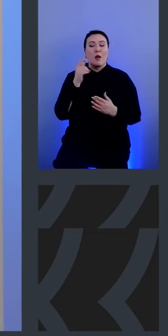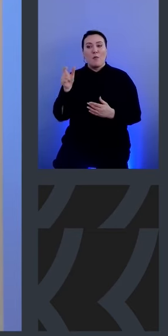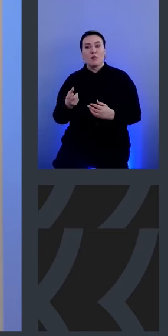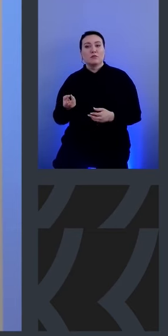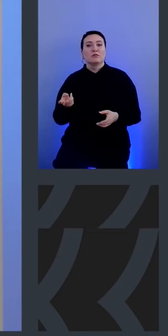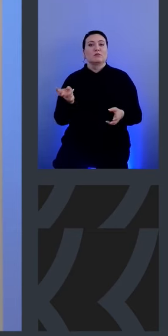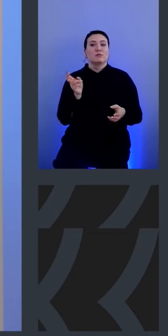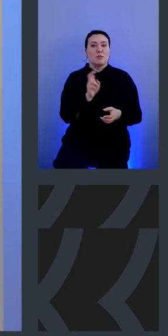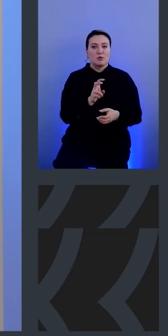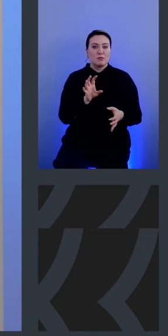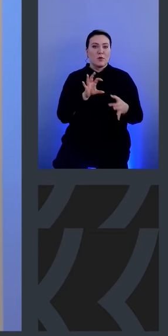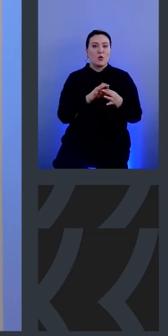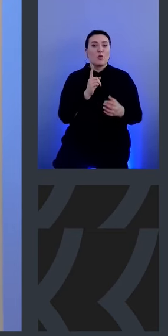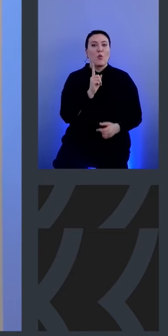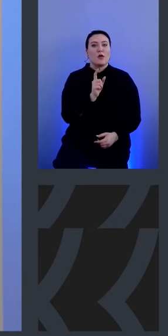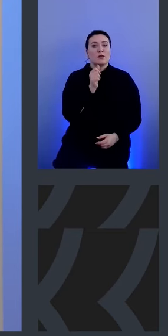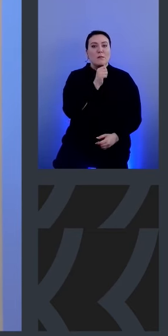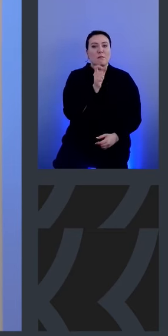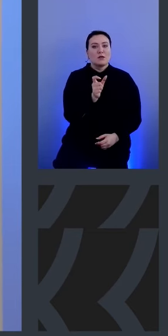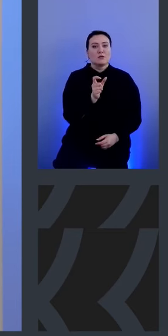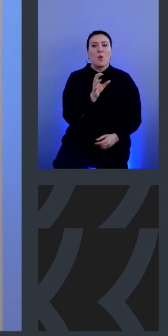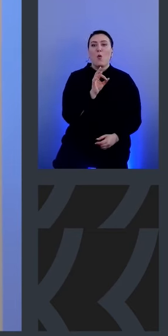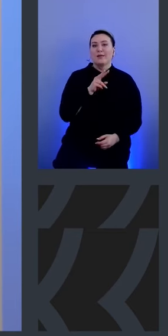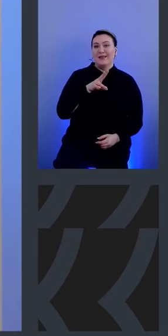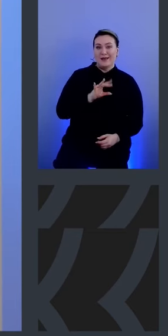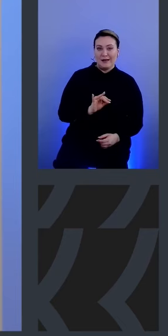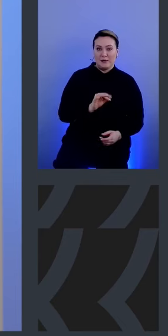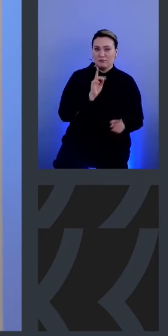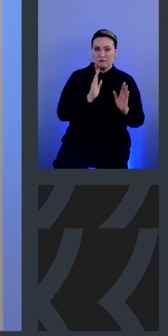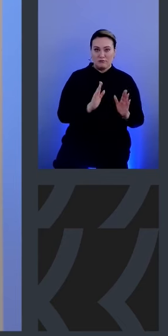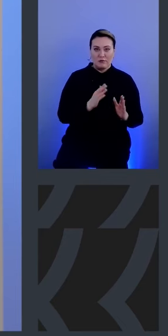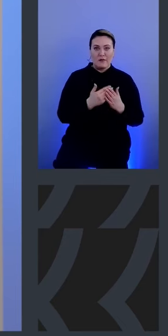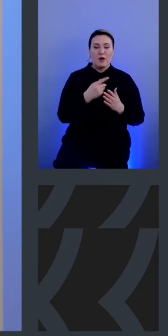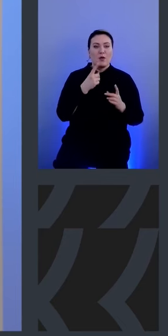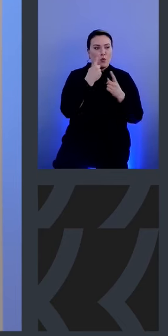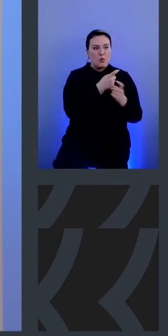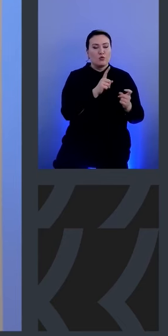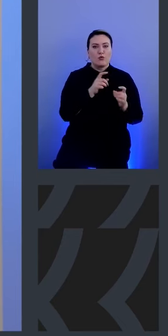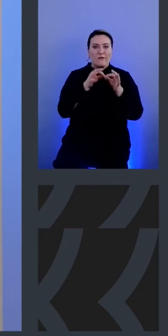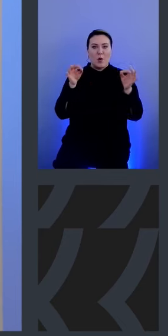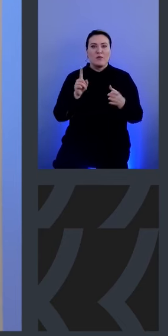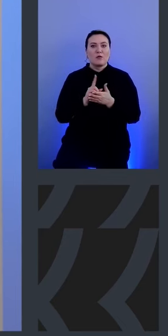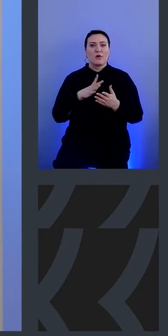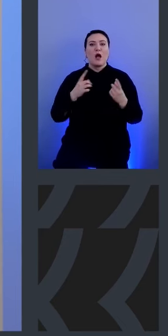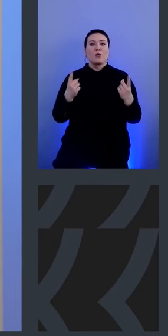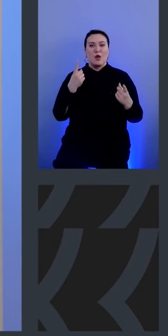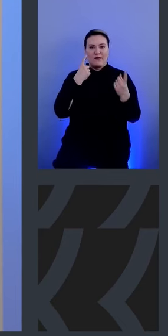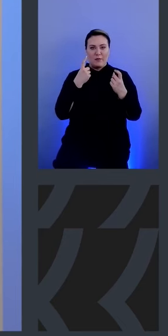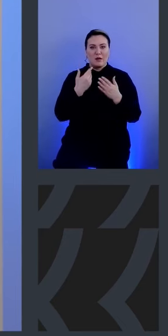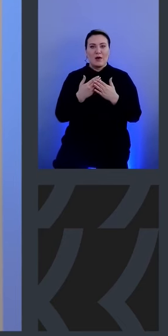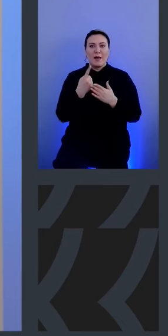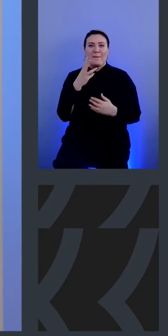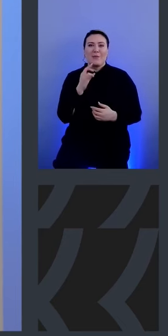на подключение в OnePass Only, обязательно уведомляем о том, что в профиле должна быть актуальная информация. То есть должна быть как минимум